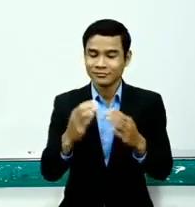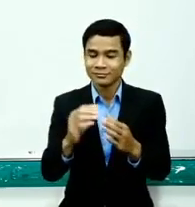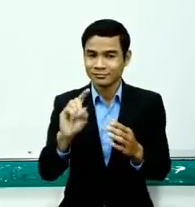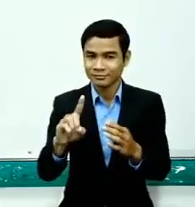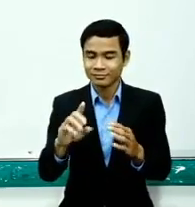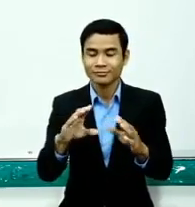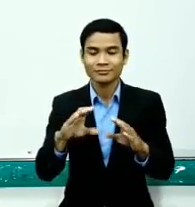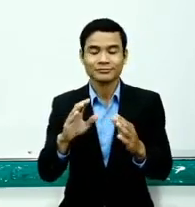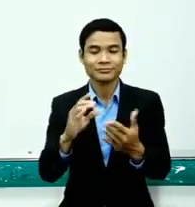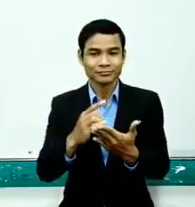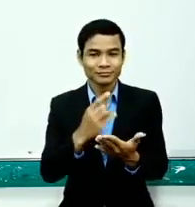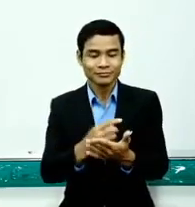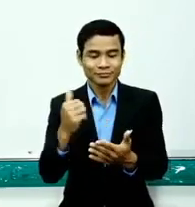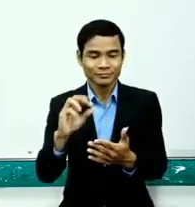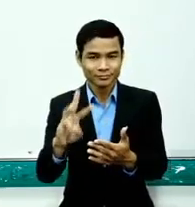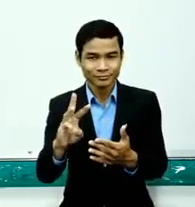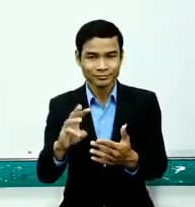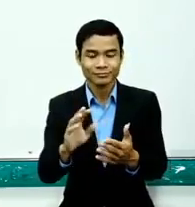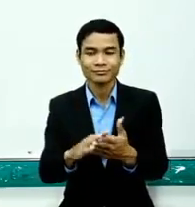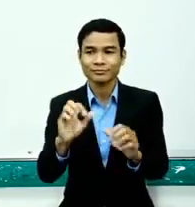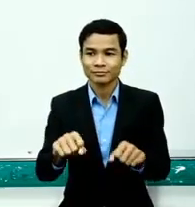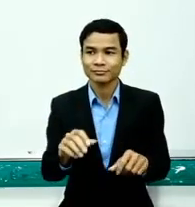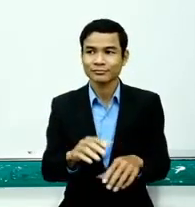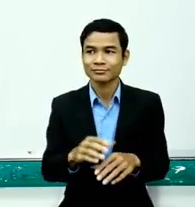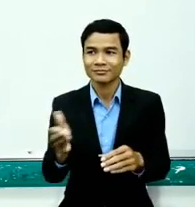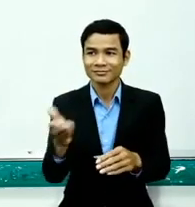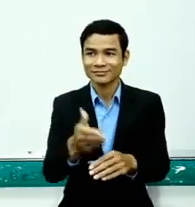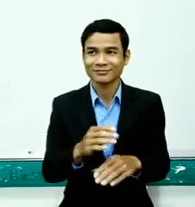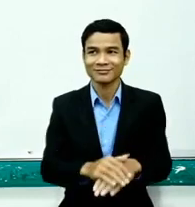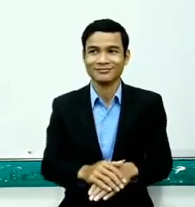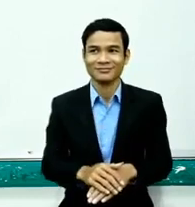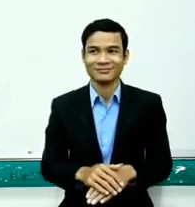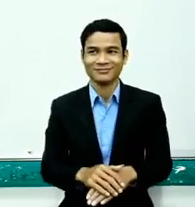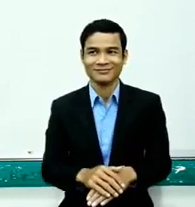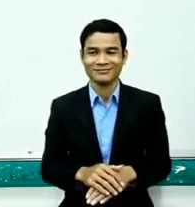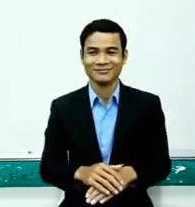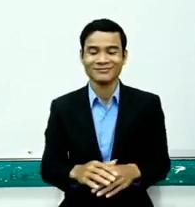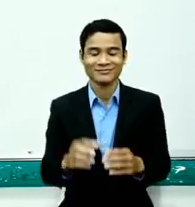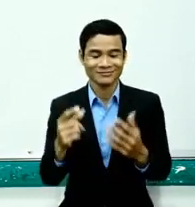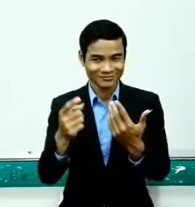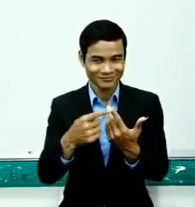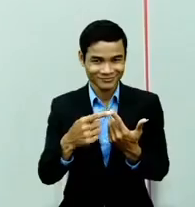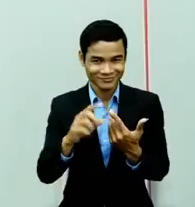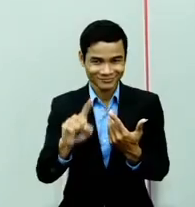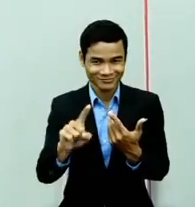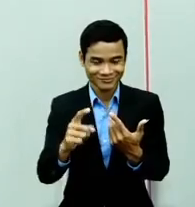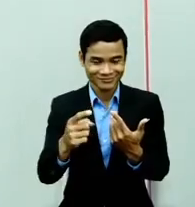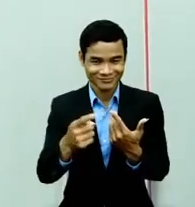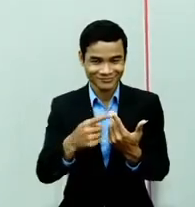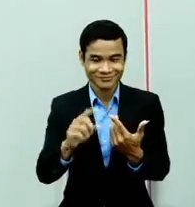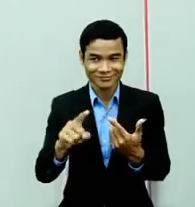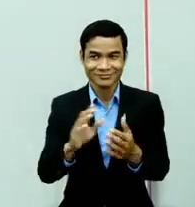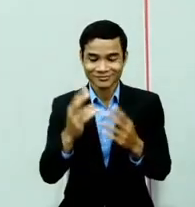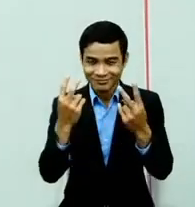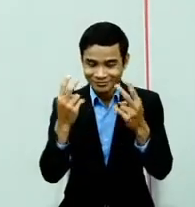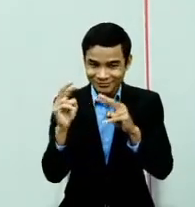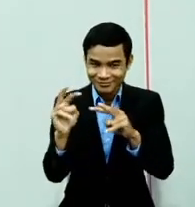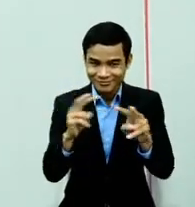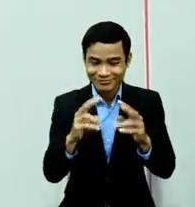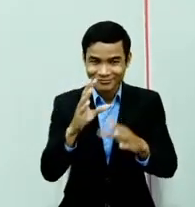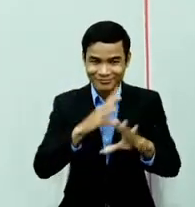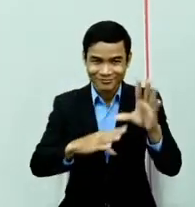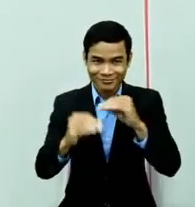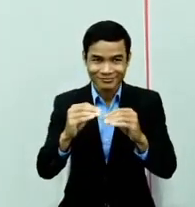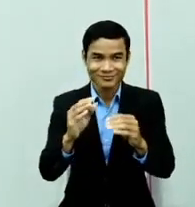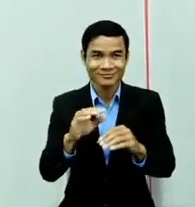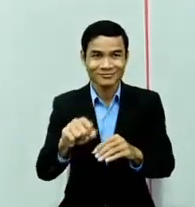អោះណាយើងស្រៈរបស់យើងមានច្រើនអញ្ចឹងកូនរកតែស្រៈអស់ទេកូនណាគឺស្រៈរបស់យើងគឺអ្នកគ្រូនាំកូនរៀនកាលពីថ្